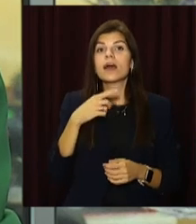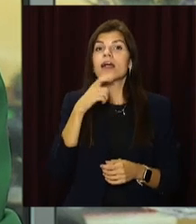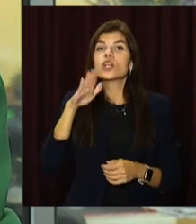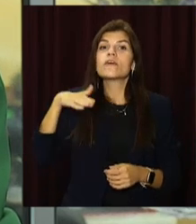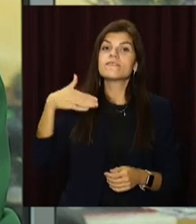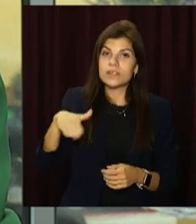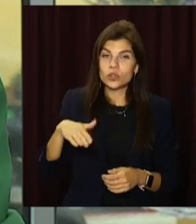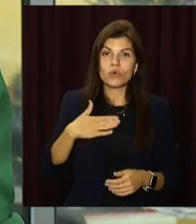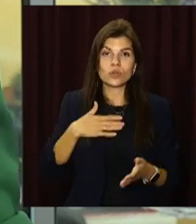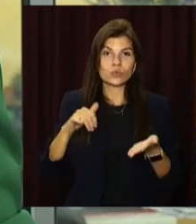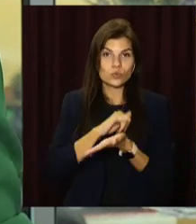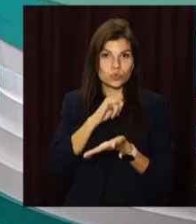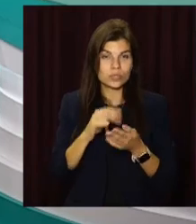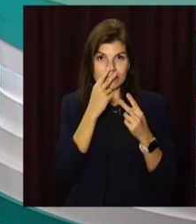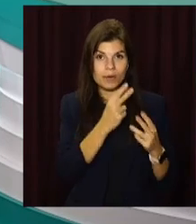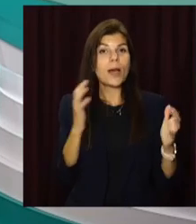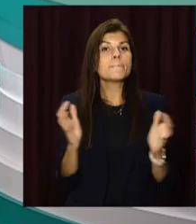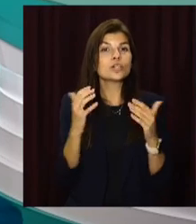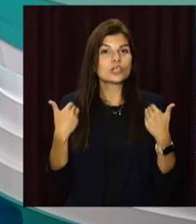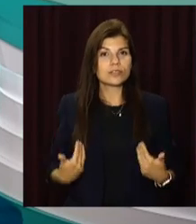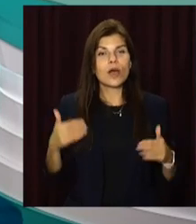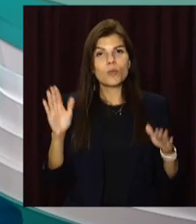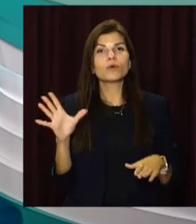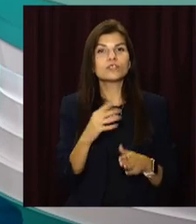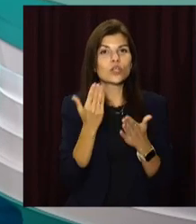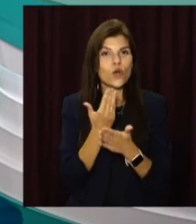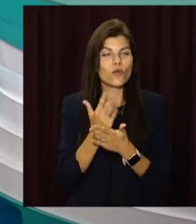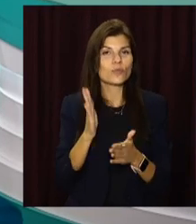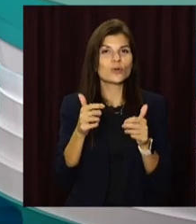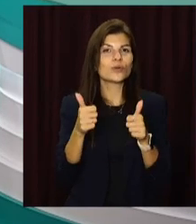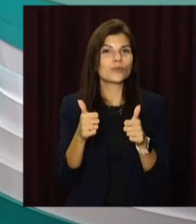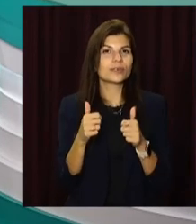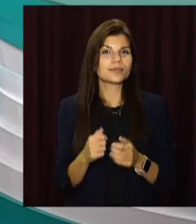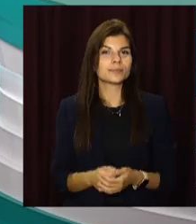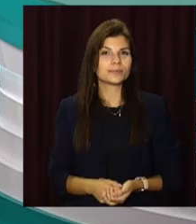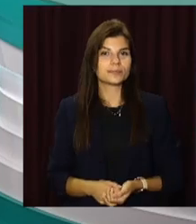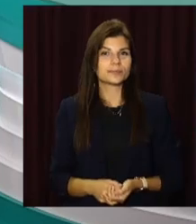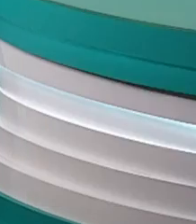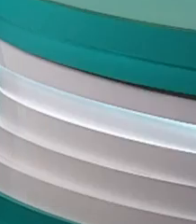переглядайте на нашому YouTube-каналі. Бережіть себе і нехай всі новини будуть добрими.